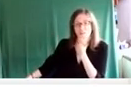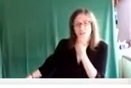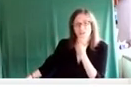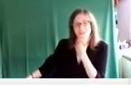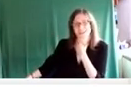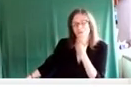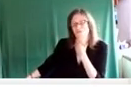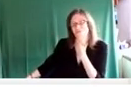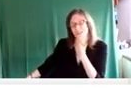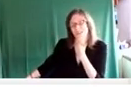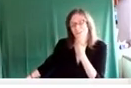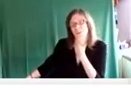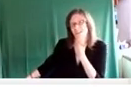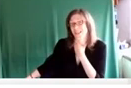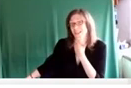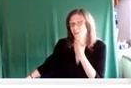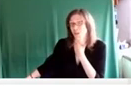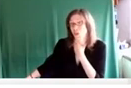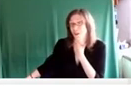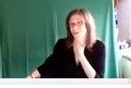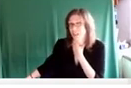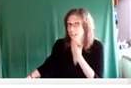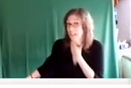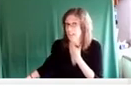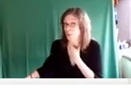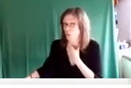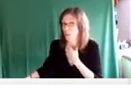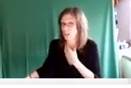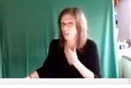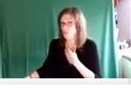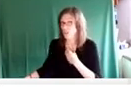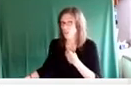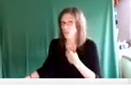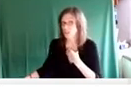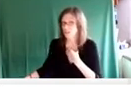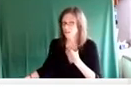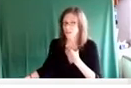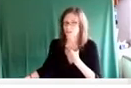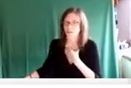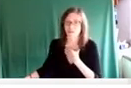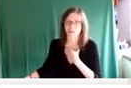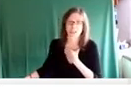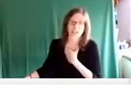ça, c'est pas nécessairement super facile à étudier, j'imagine.